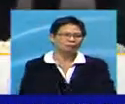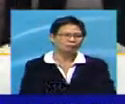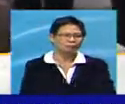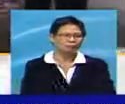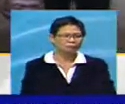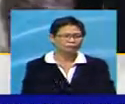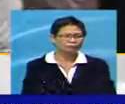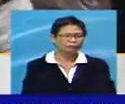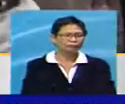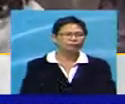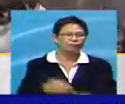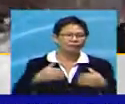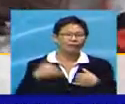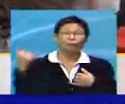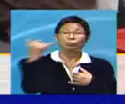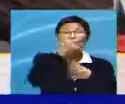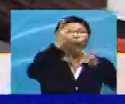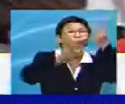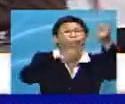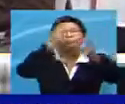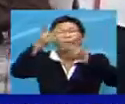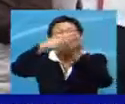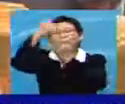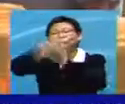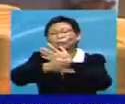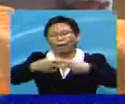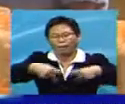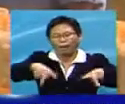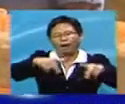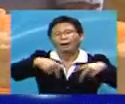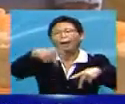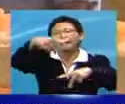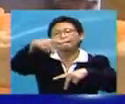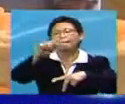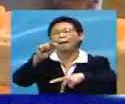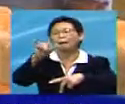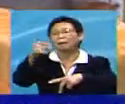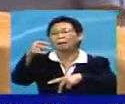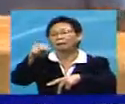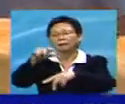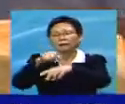negara beliau turun Padang meninjau perkembangan projek pasar kedai Payang di Kuala Terengganu